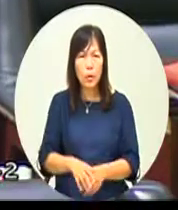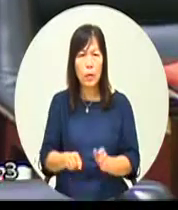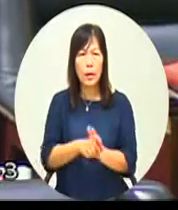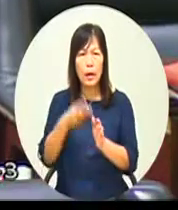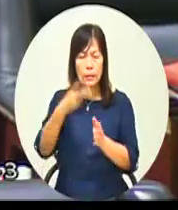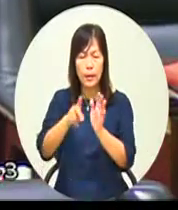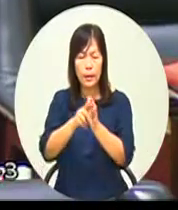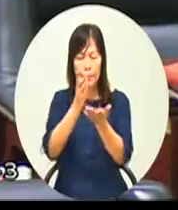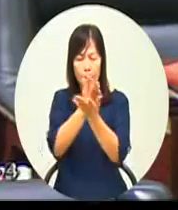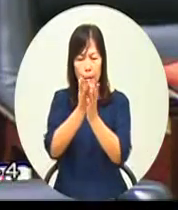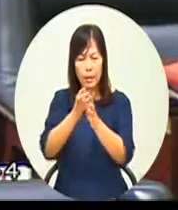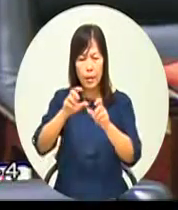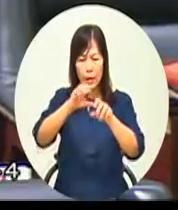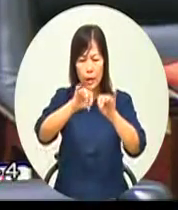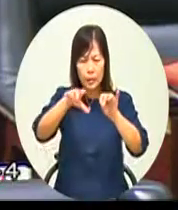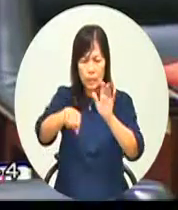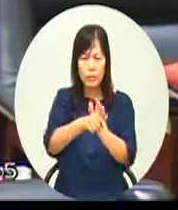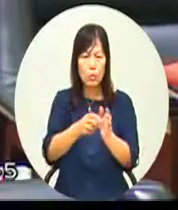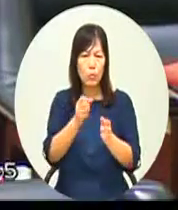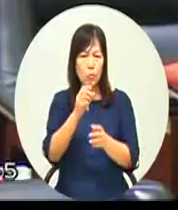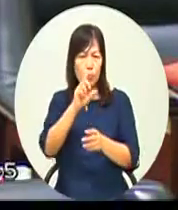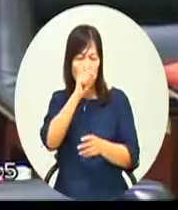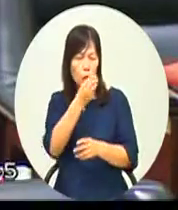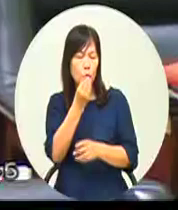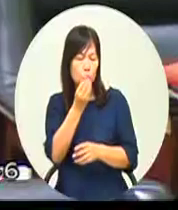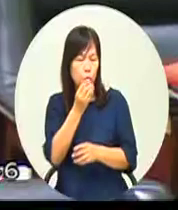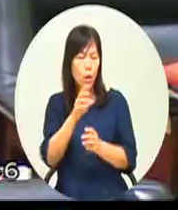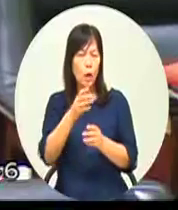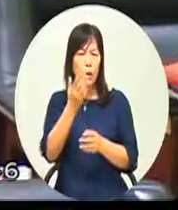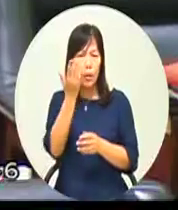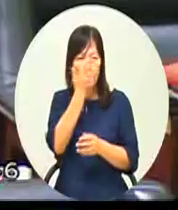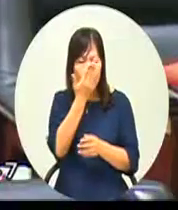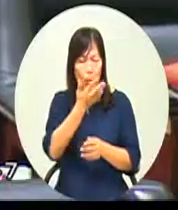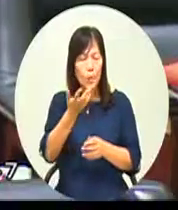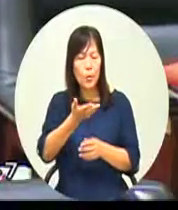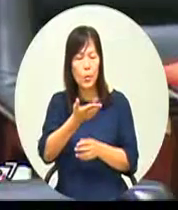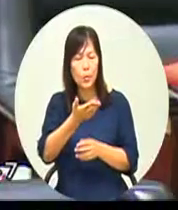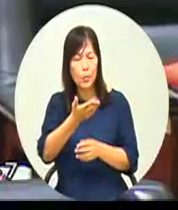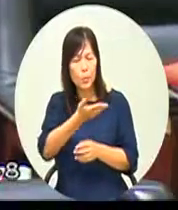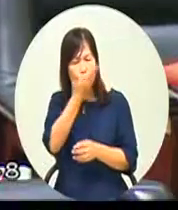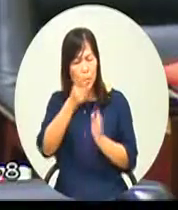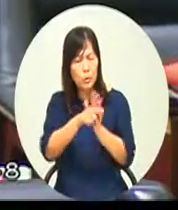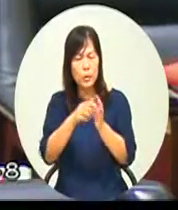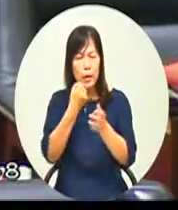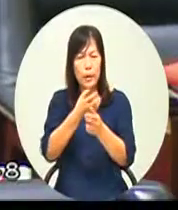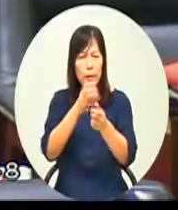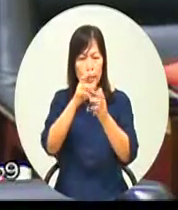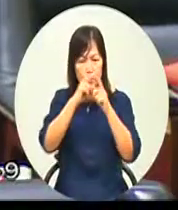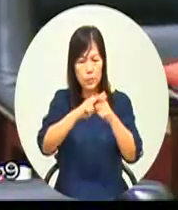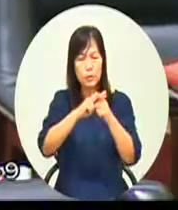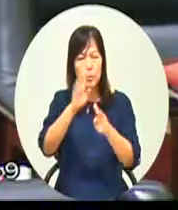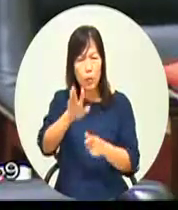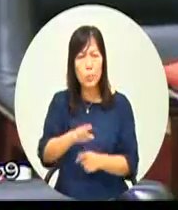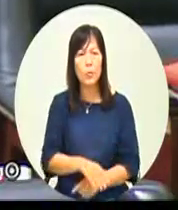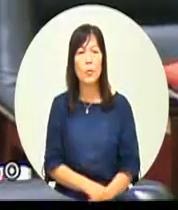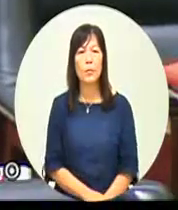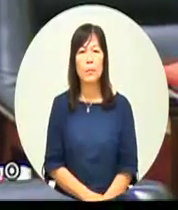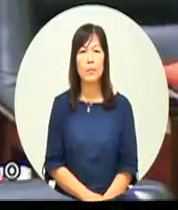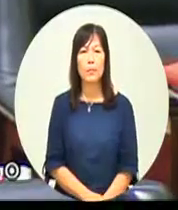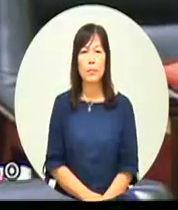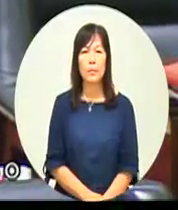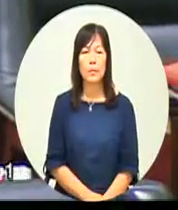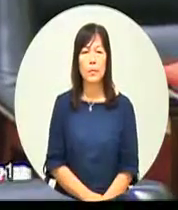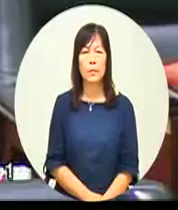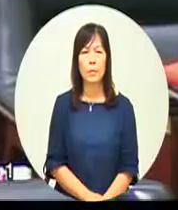各地的特产美景带给玩家哦，吸引观光的商机哦。那像本席说